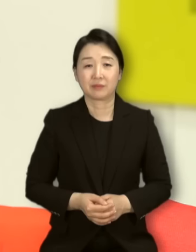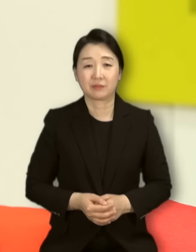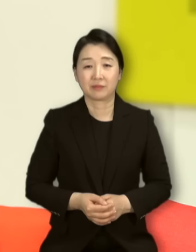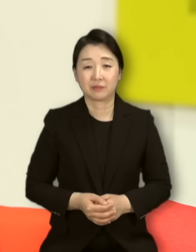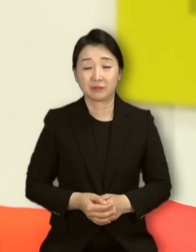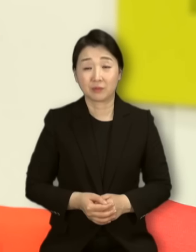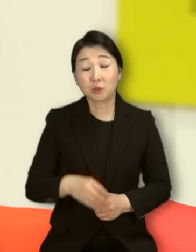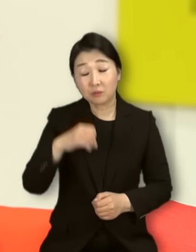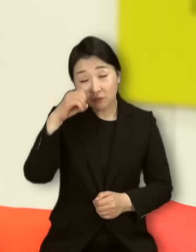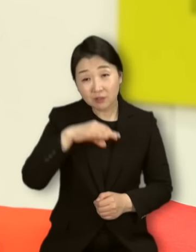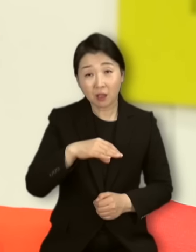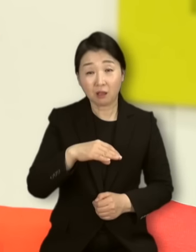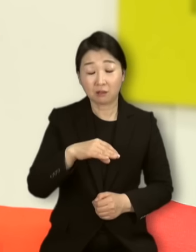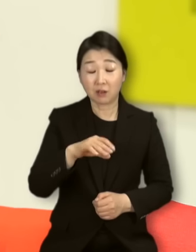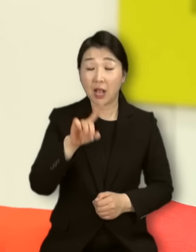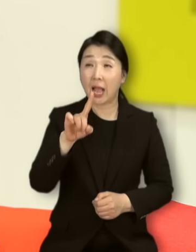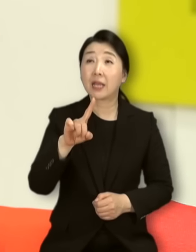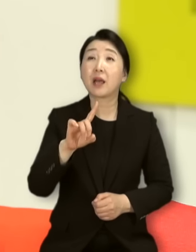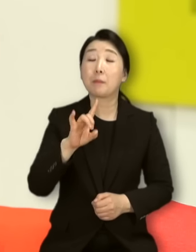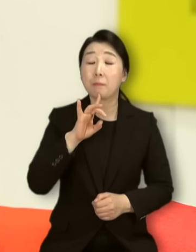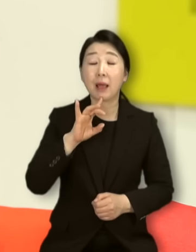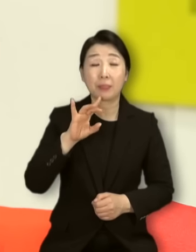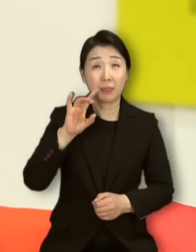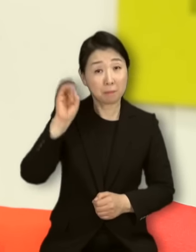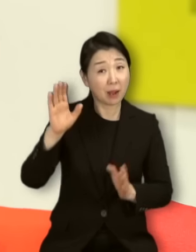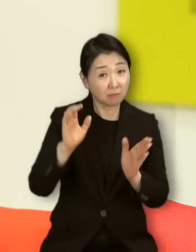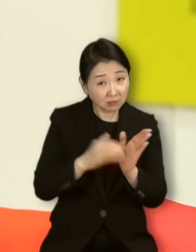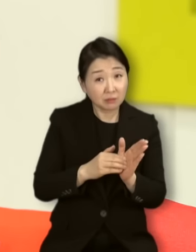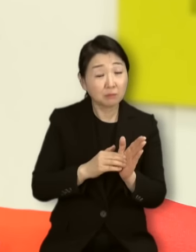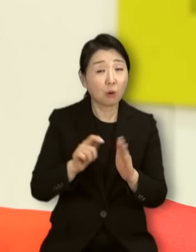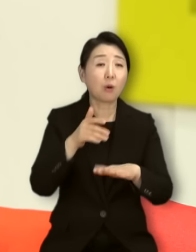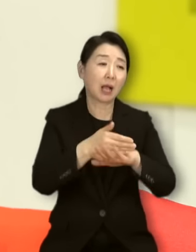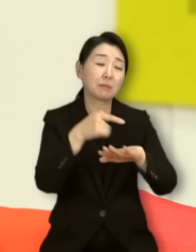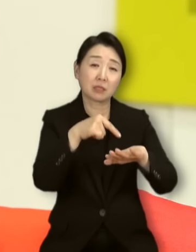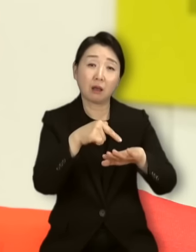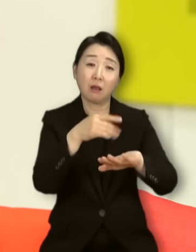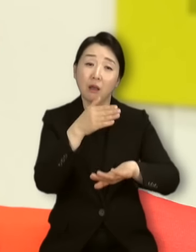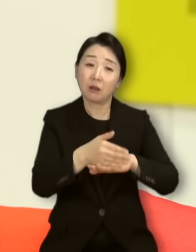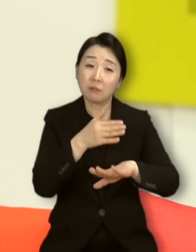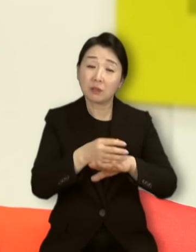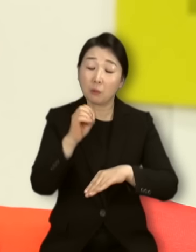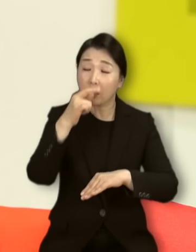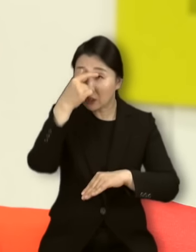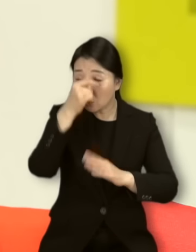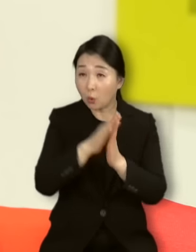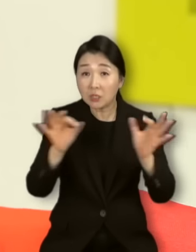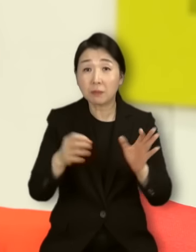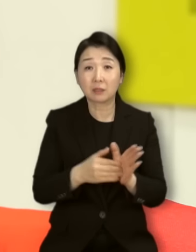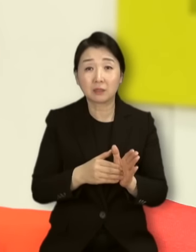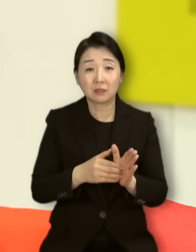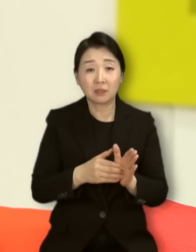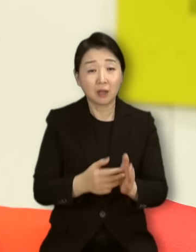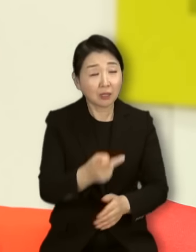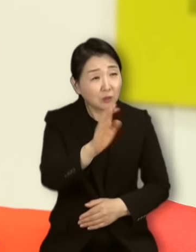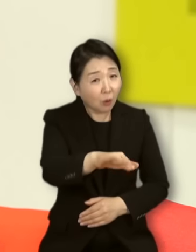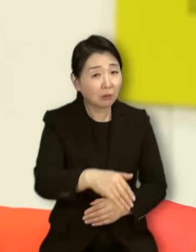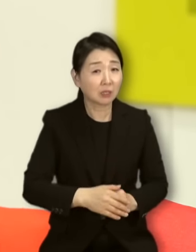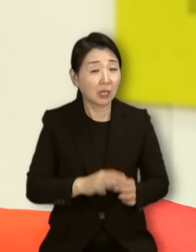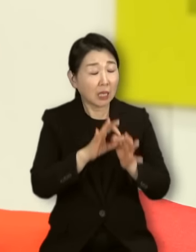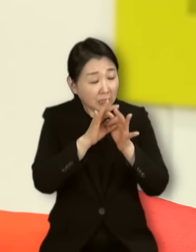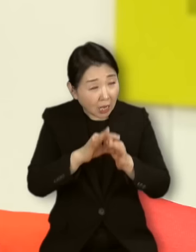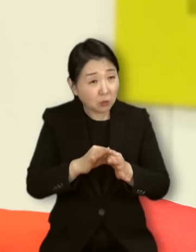그랬더니 형 그냥 딱 한 마디만 해 감사해요 그거만 하면 돼 그래서 야 감사후 하면 금방 기도 끝나잖아 그때 아니